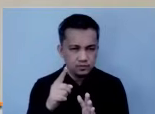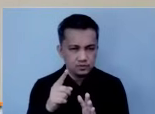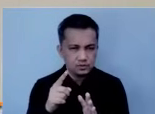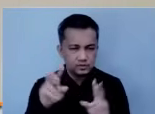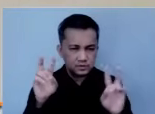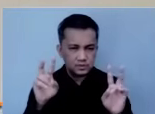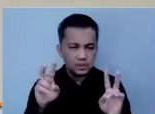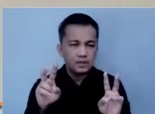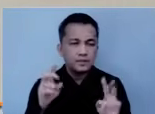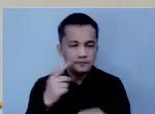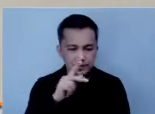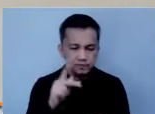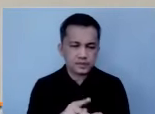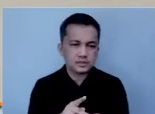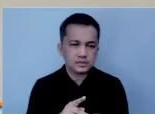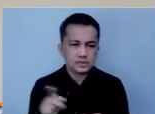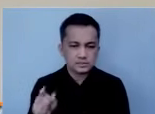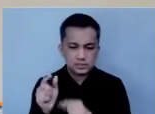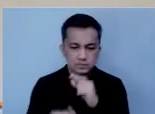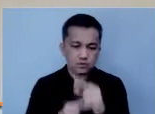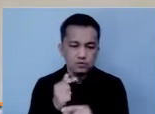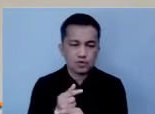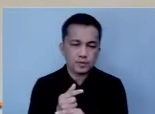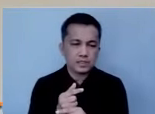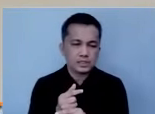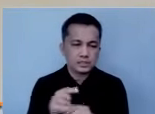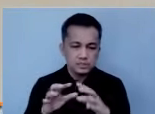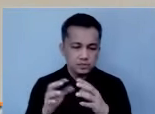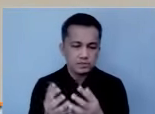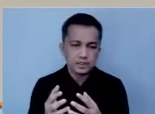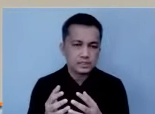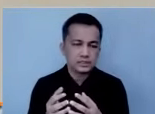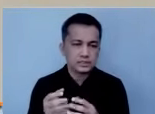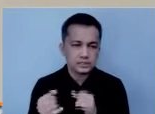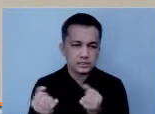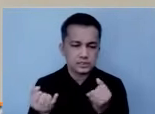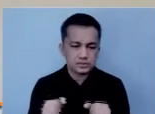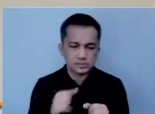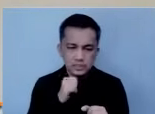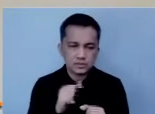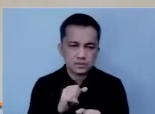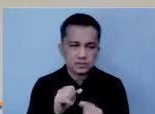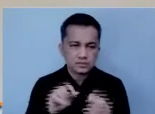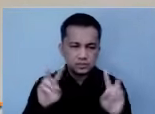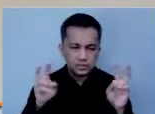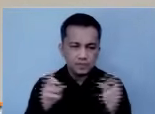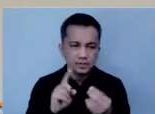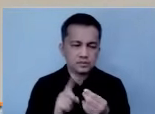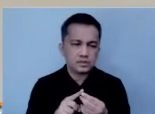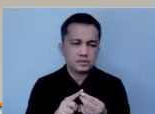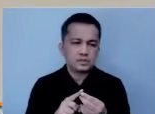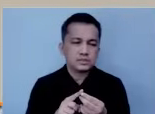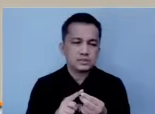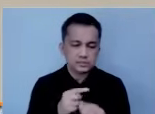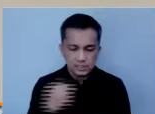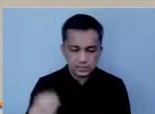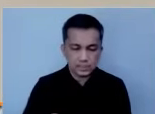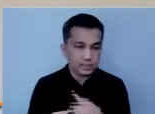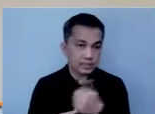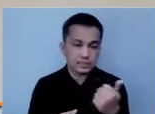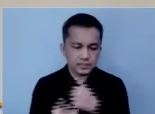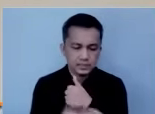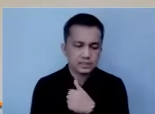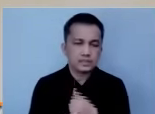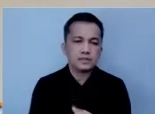It is a global issue. And it's not only about China and the claimant countries. Mm-hmm. So,